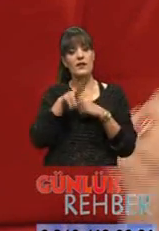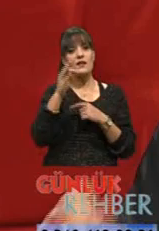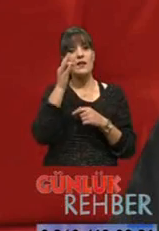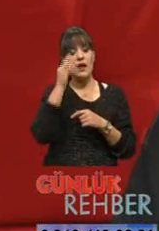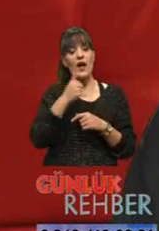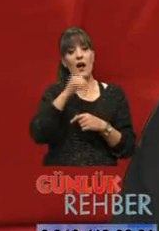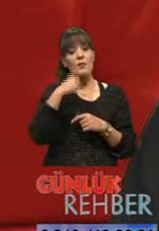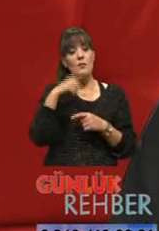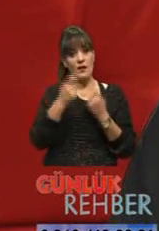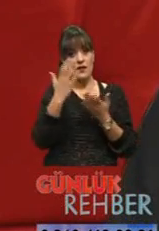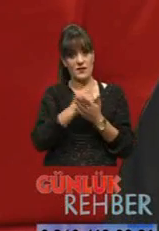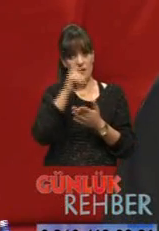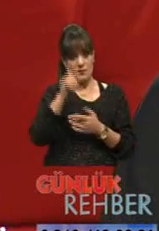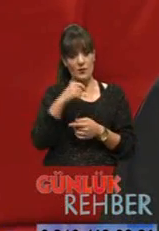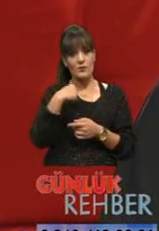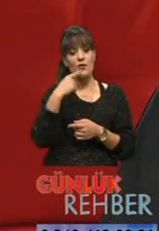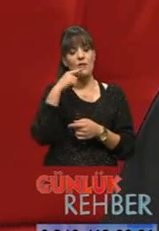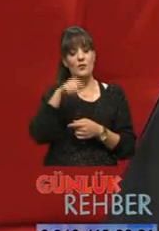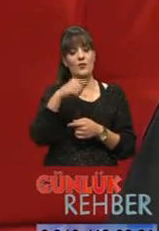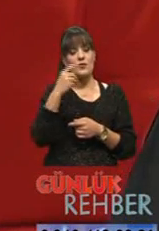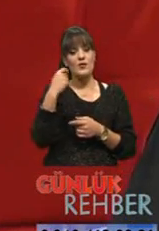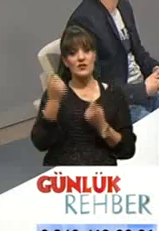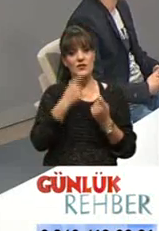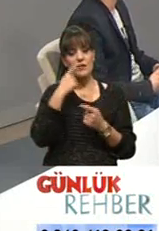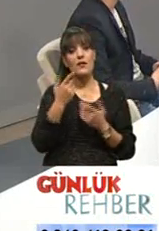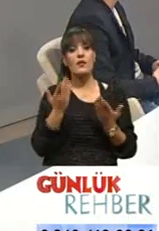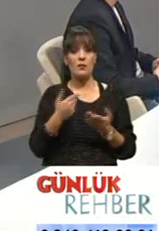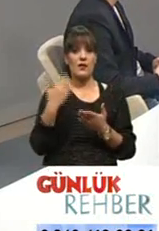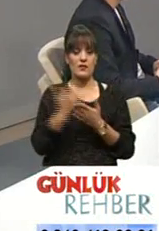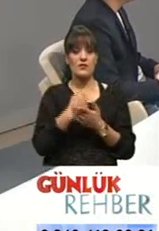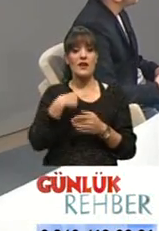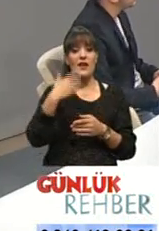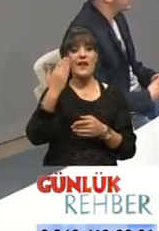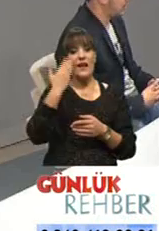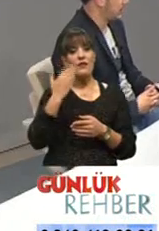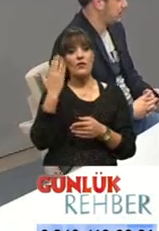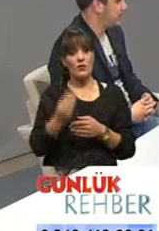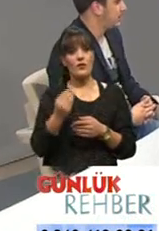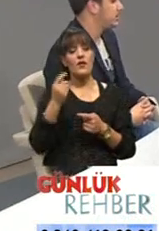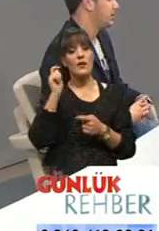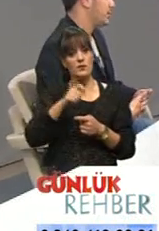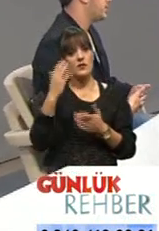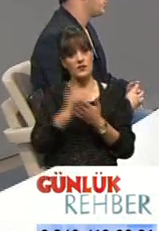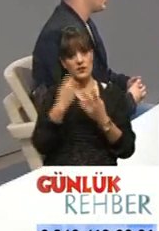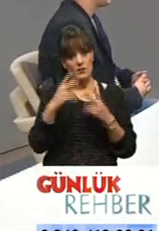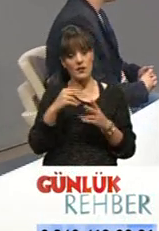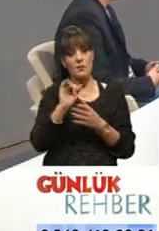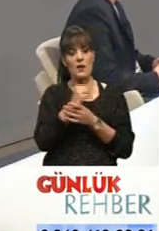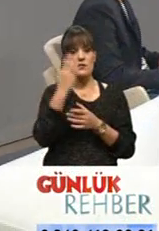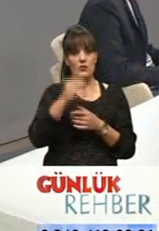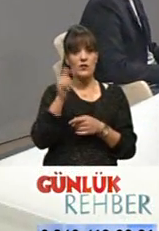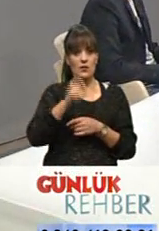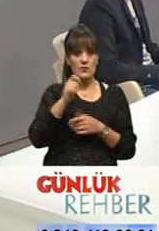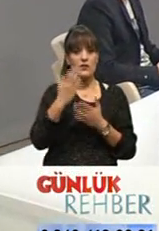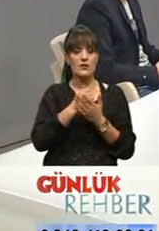para kazanabiliyor muymuş bu işten diye soruyor. Tabii. Öyle mi? Yani hobi olarak yapsa da kazanabilir, meslek olarak yapsa